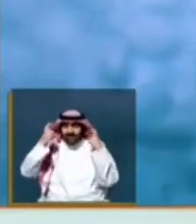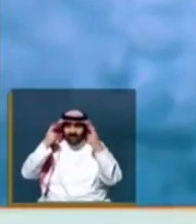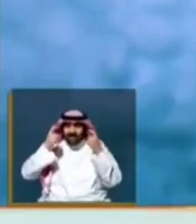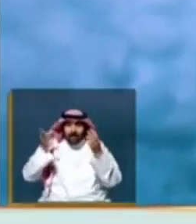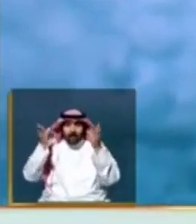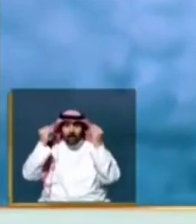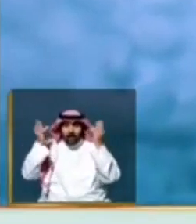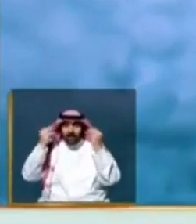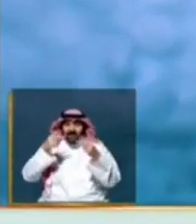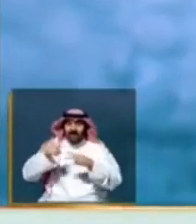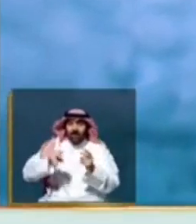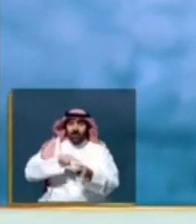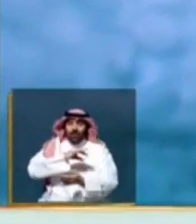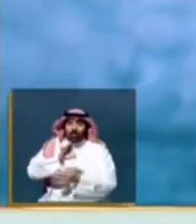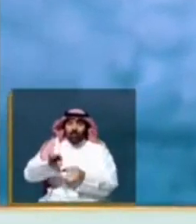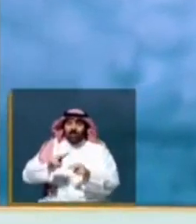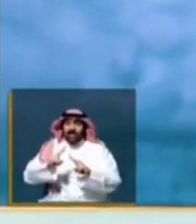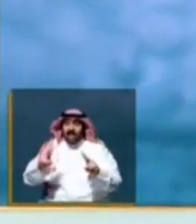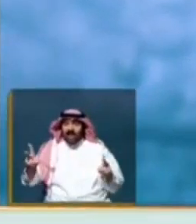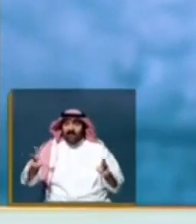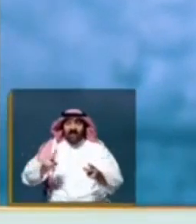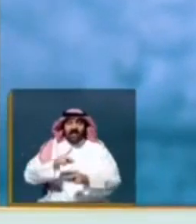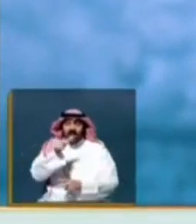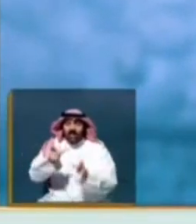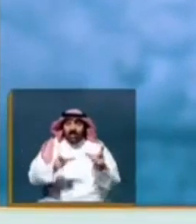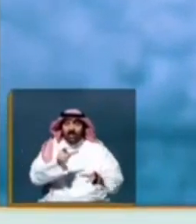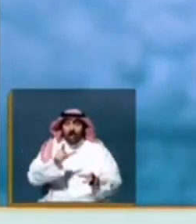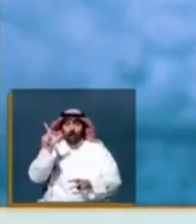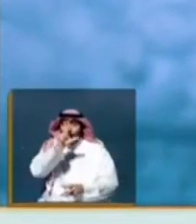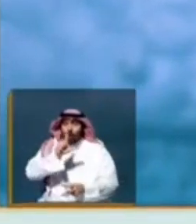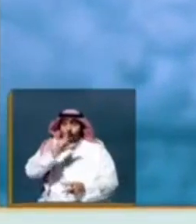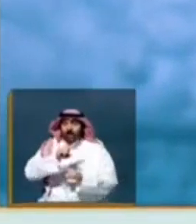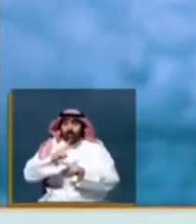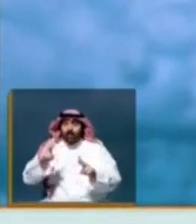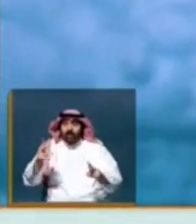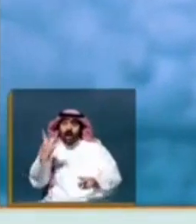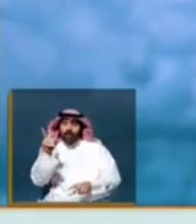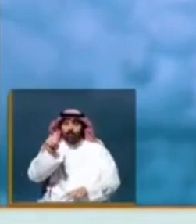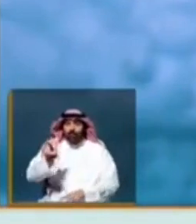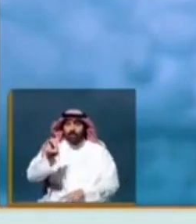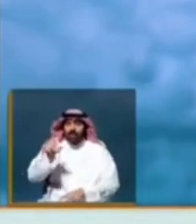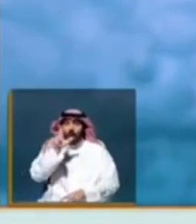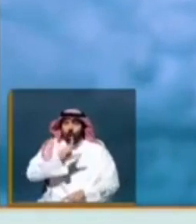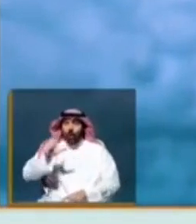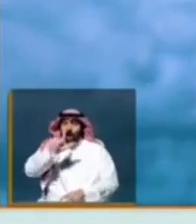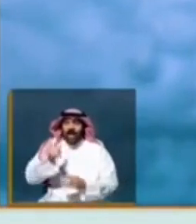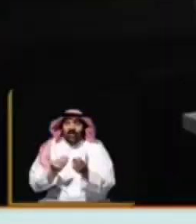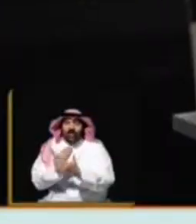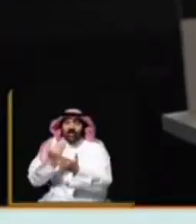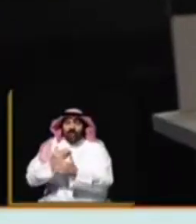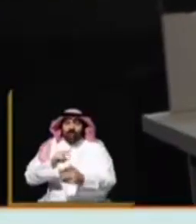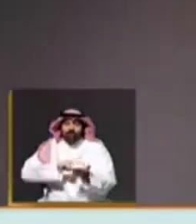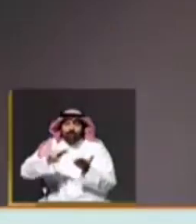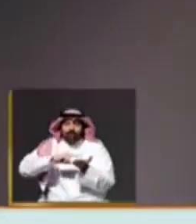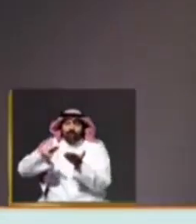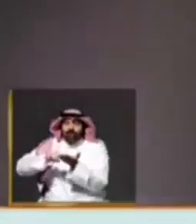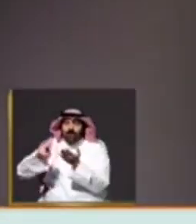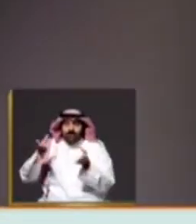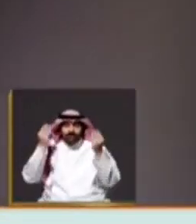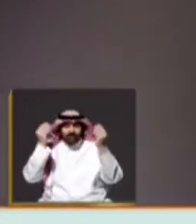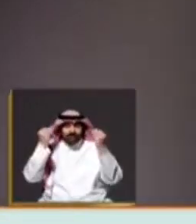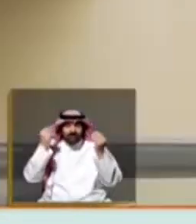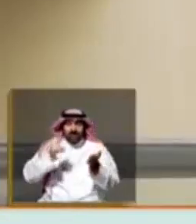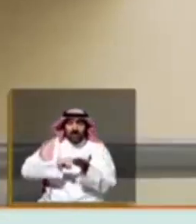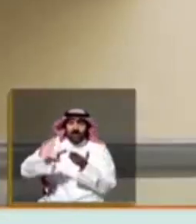الجديد موجهة لمختلف شرائح المجتمع وبعدة لغات بلغت 24 لغة. واشتملت الرسائل النصية التوعوية